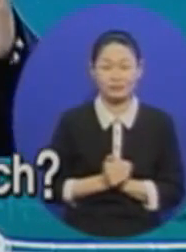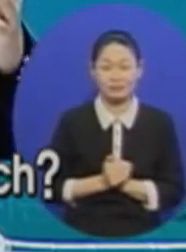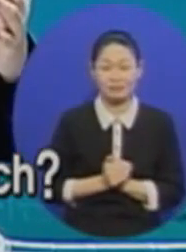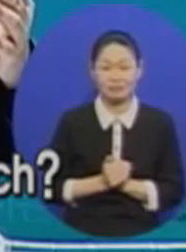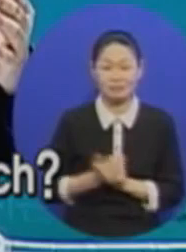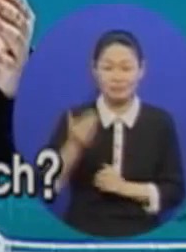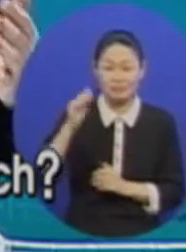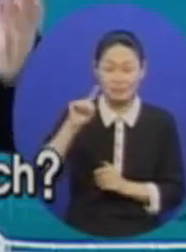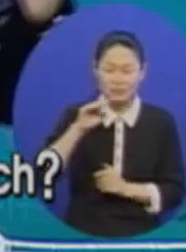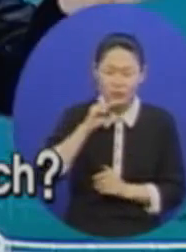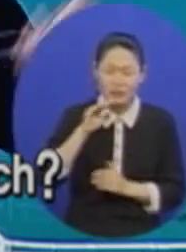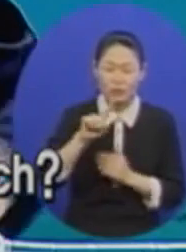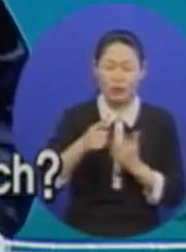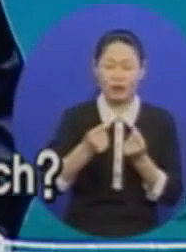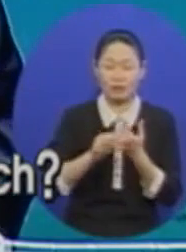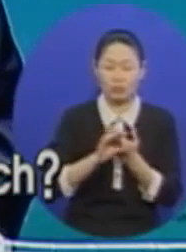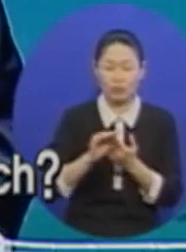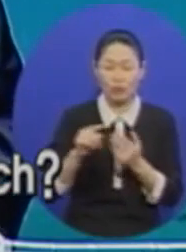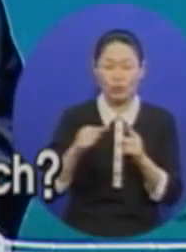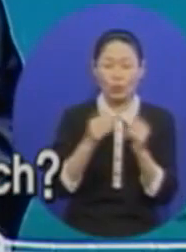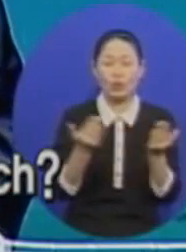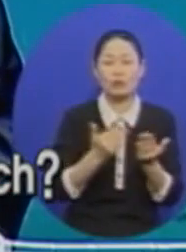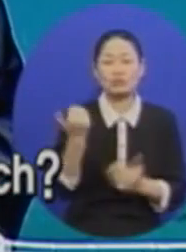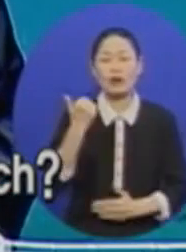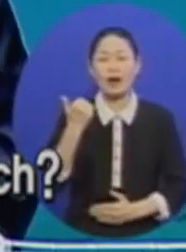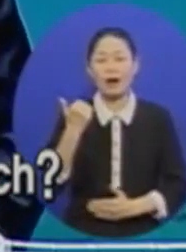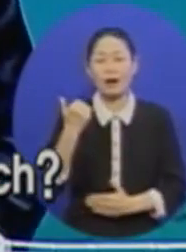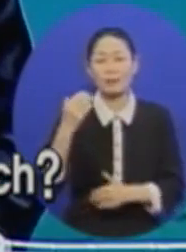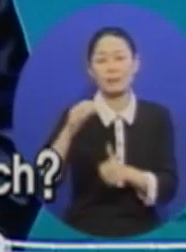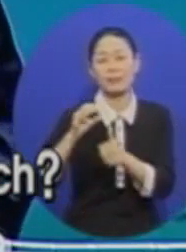그러면 정말 교회를 2과 하지요